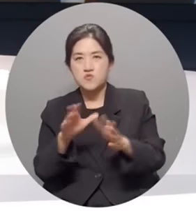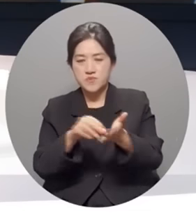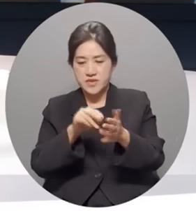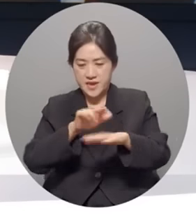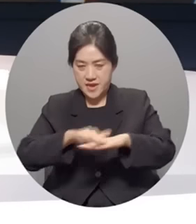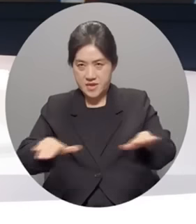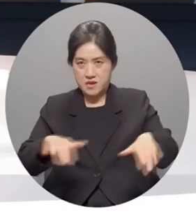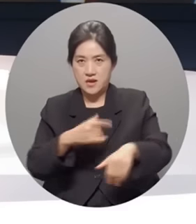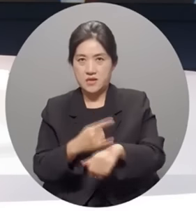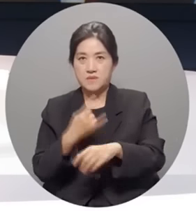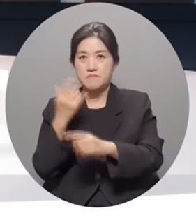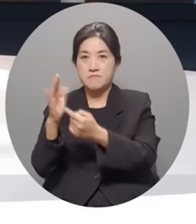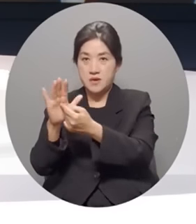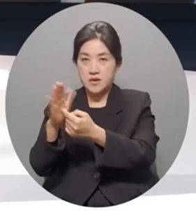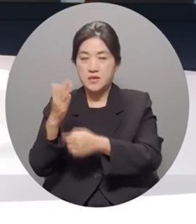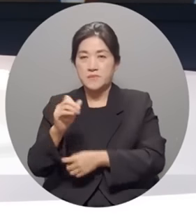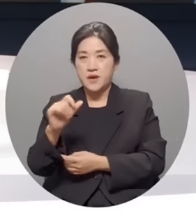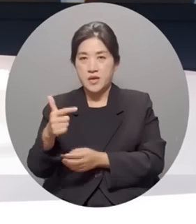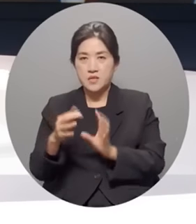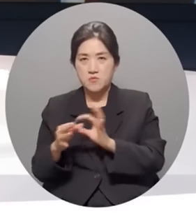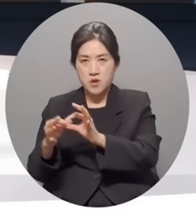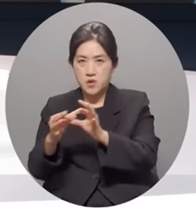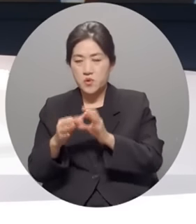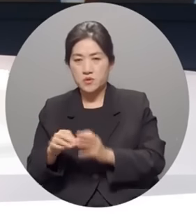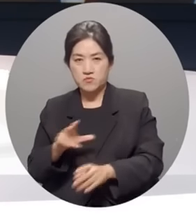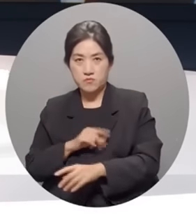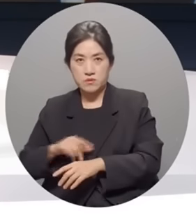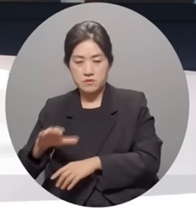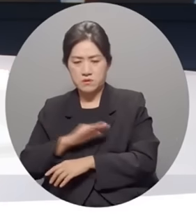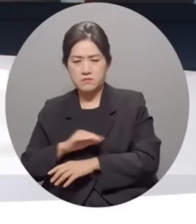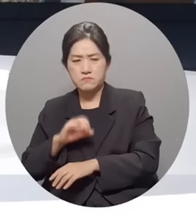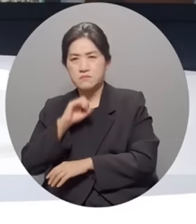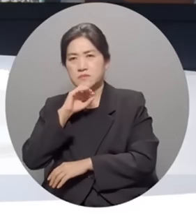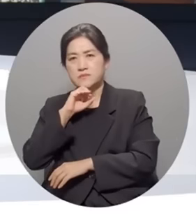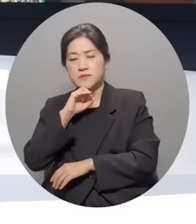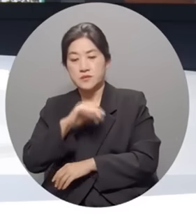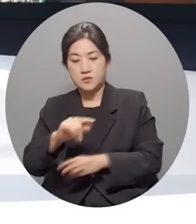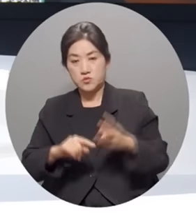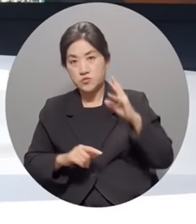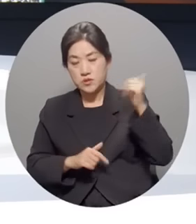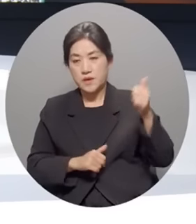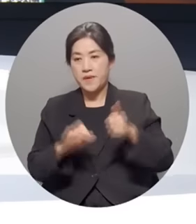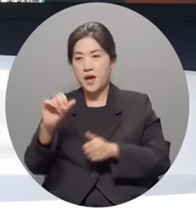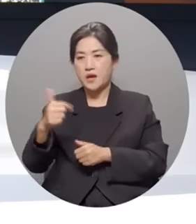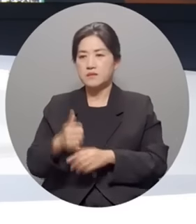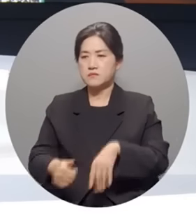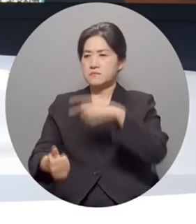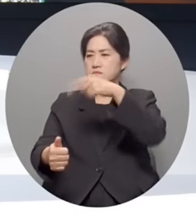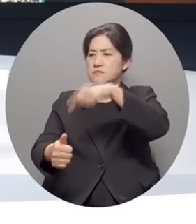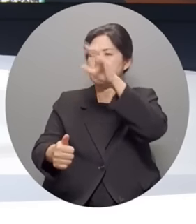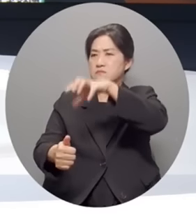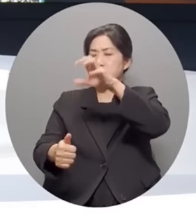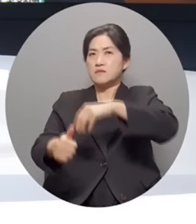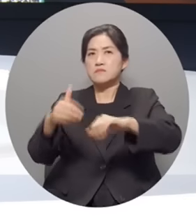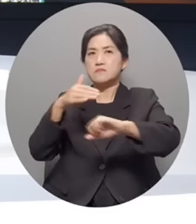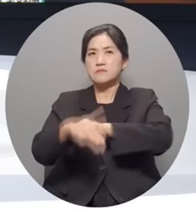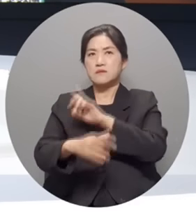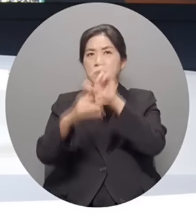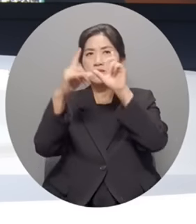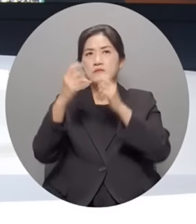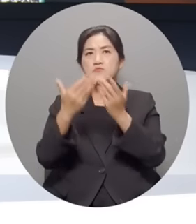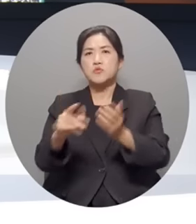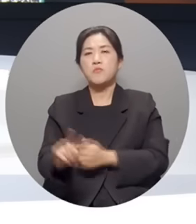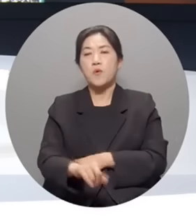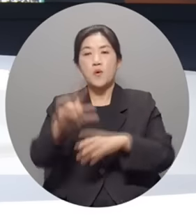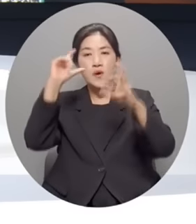했는데요 친 한는 불만을 감추지 못했습니다 윤 대통령이 한 대표를 훈시하는듯한 사진이 공개됐다 사진